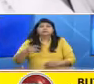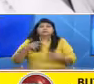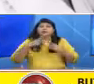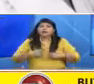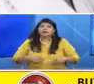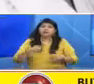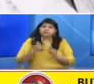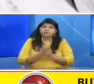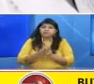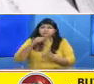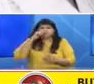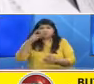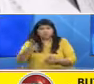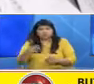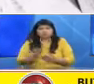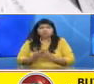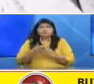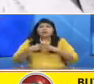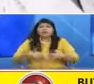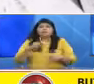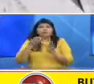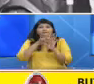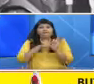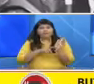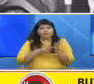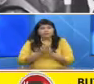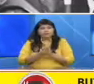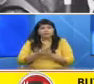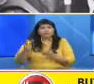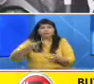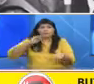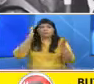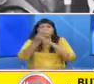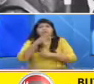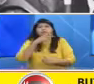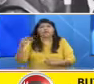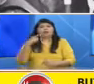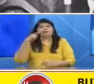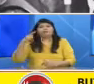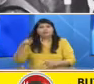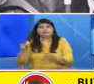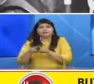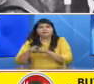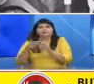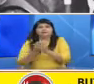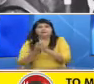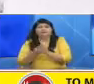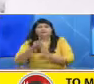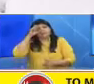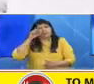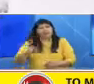और मानव गरिमा के लिए एक प्रकार से वे विश्व की आवाज बन गए थे। महात्मा गांधी के